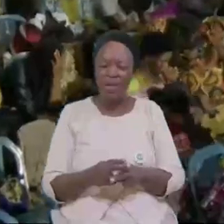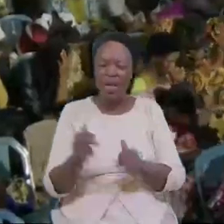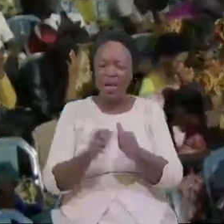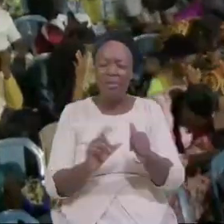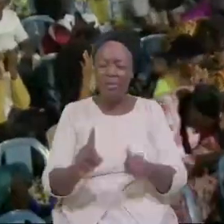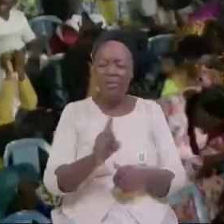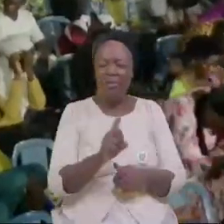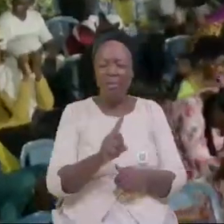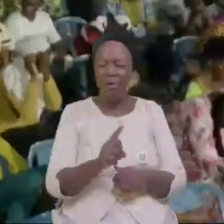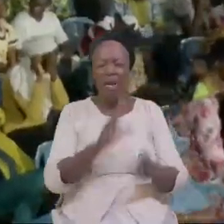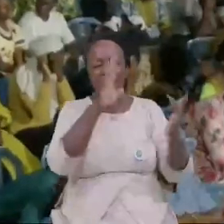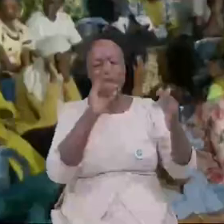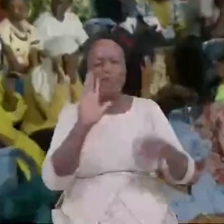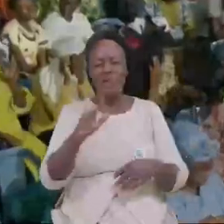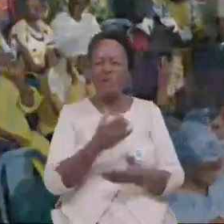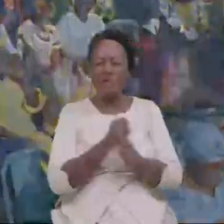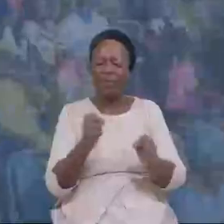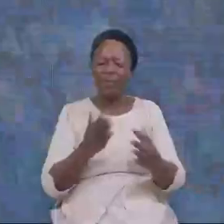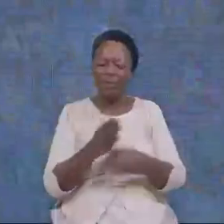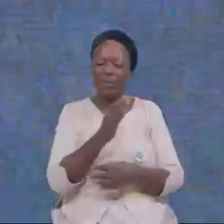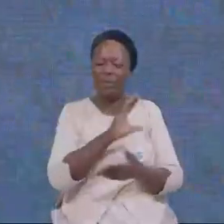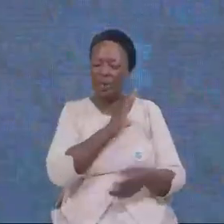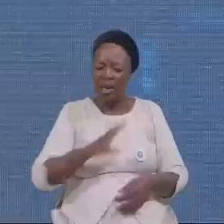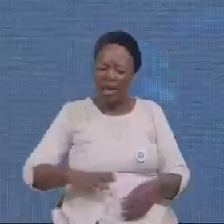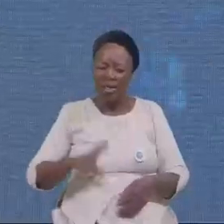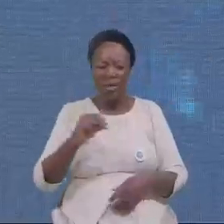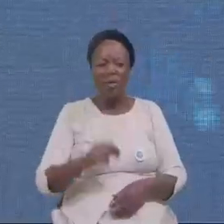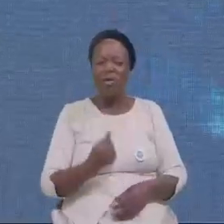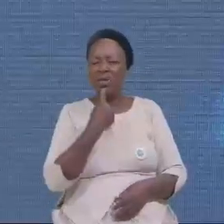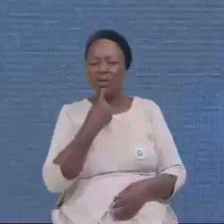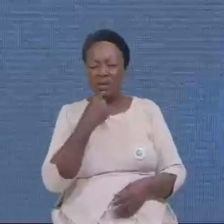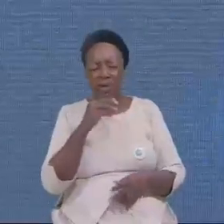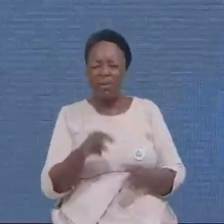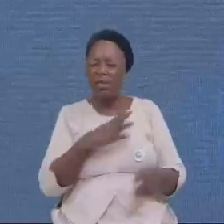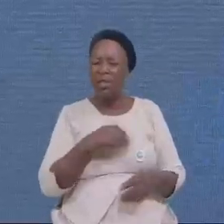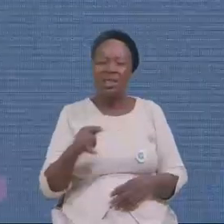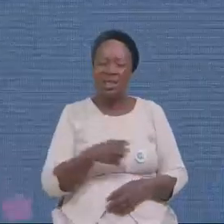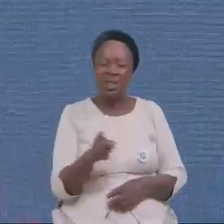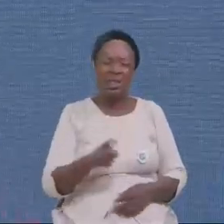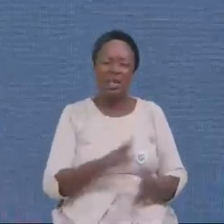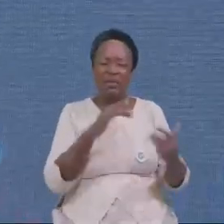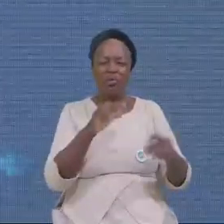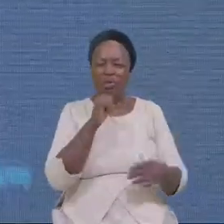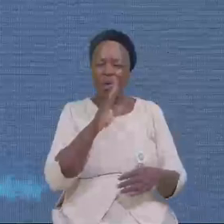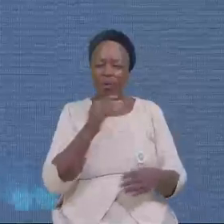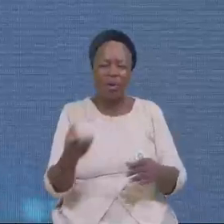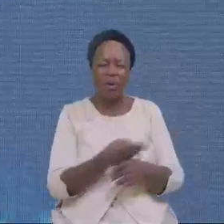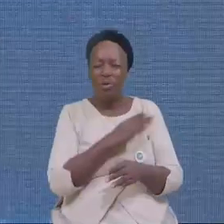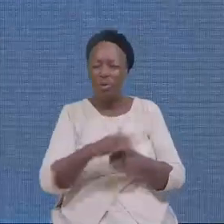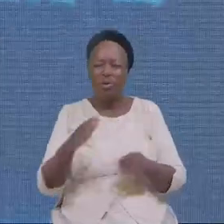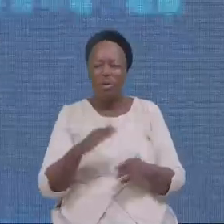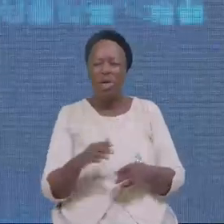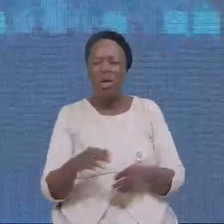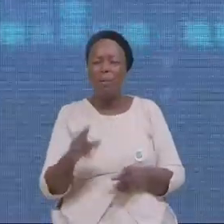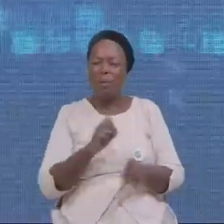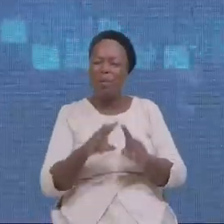Tous ceux qui espèrent ton salut à travers Christ, pas de déception, leurs attentes ne seront pas déçues.